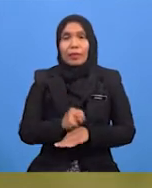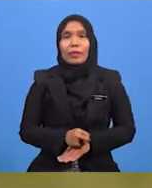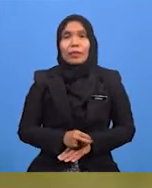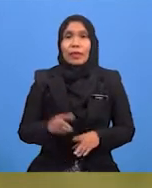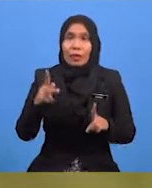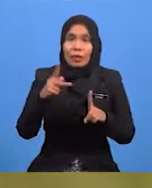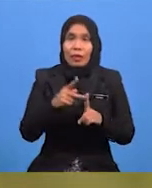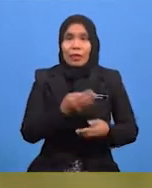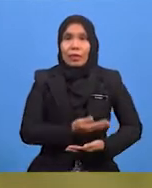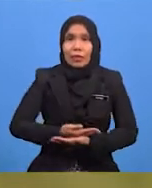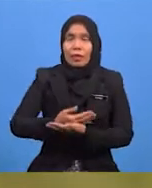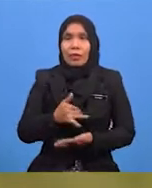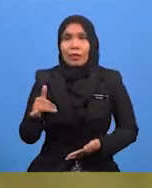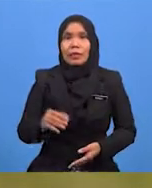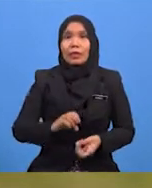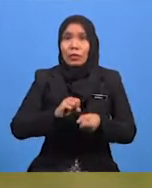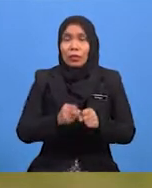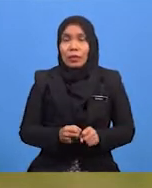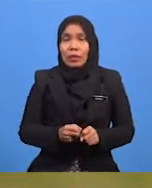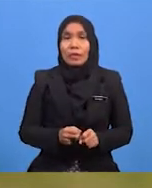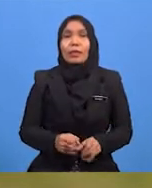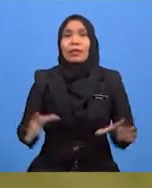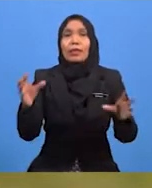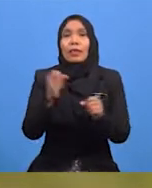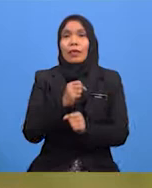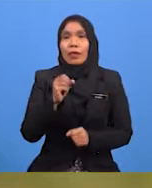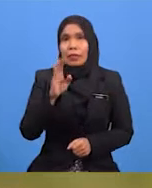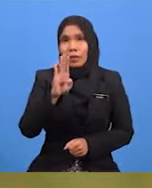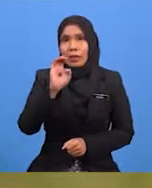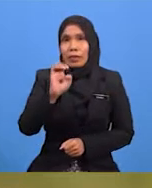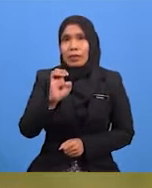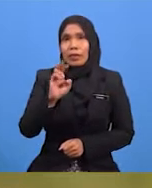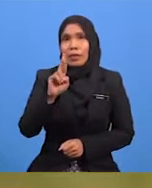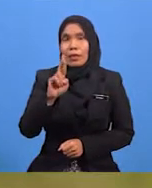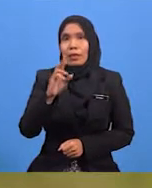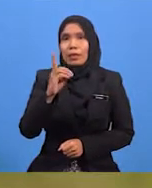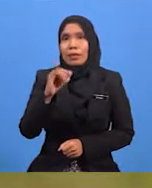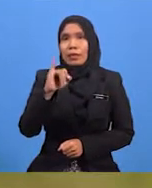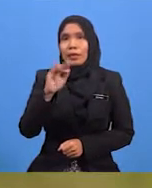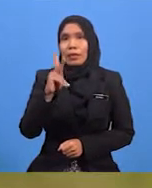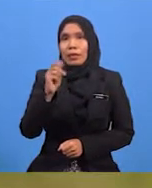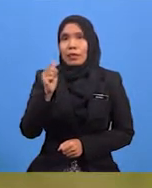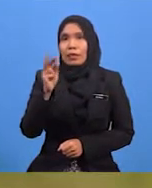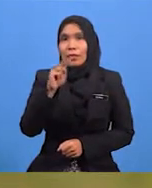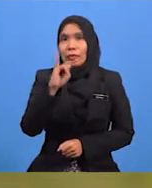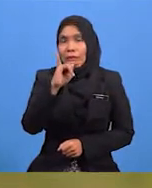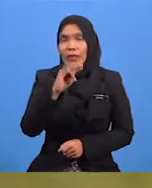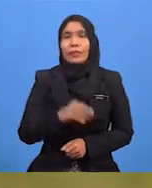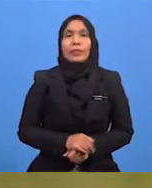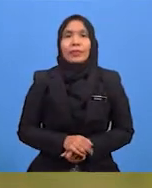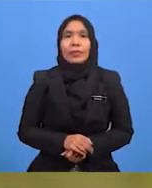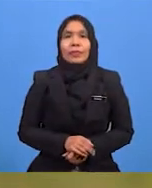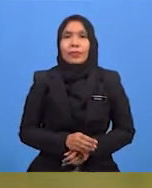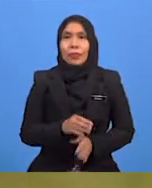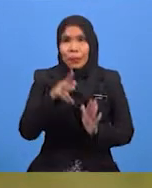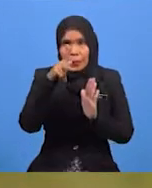berjauhan daripada keluarga. Penyajak juga berharap agar anaknya dapat